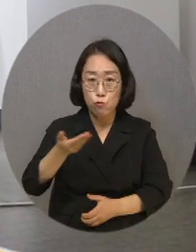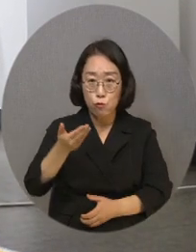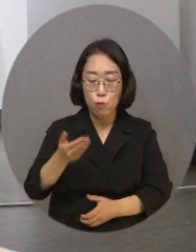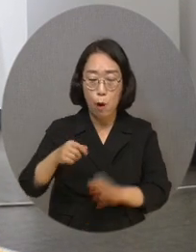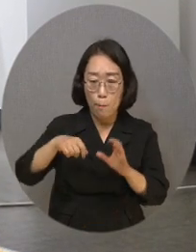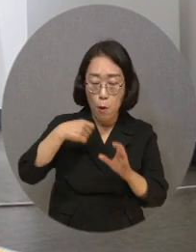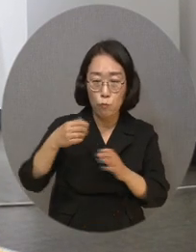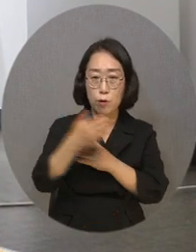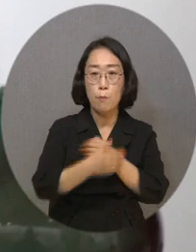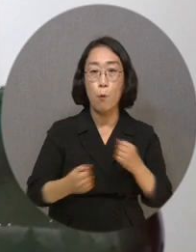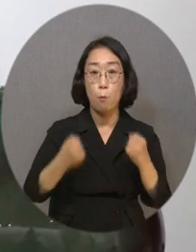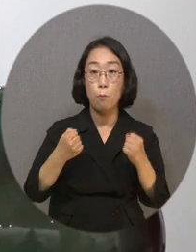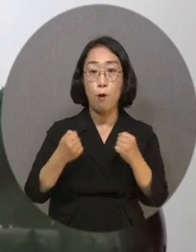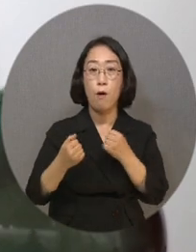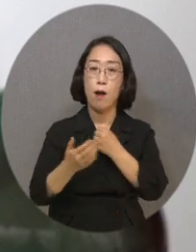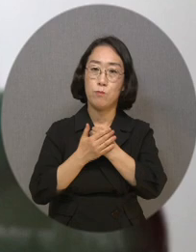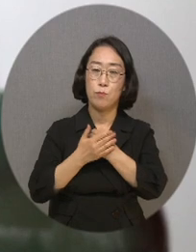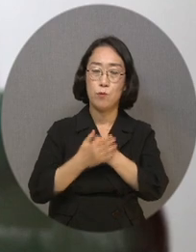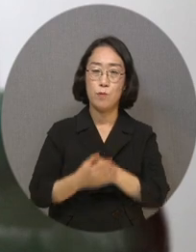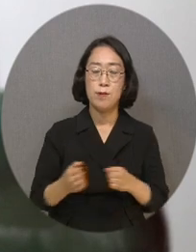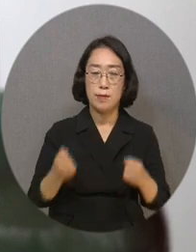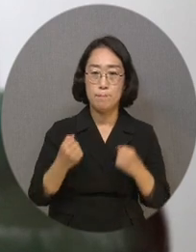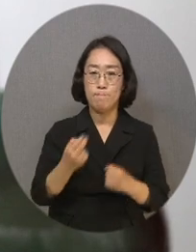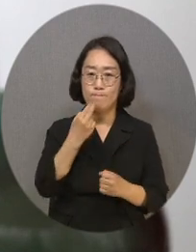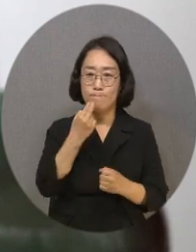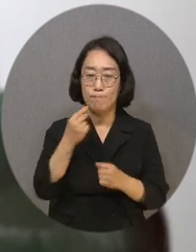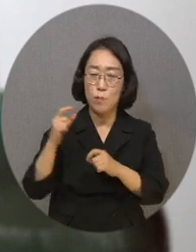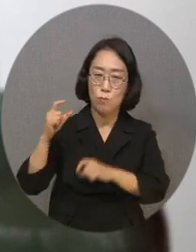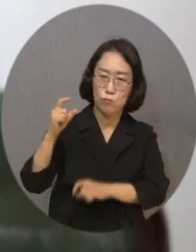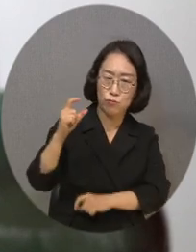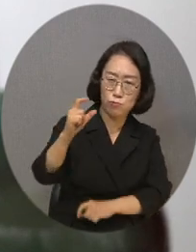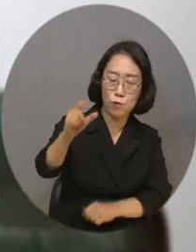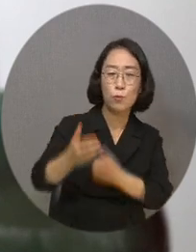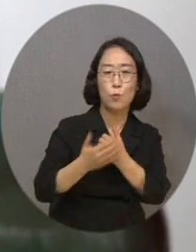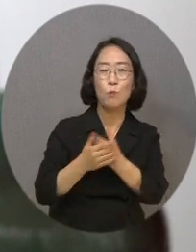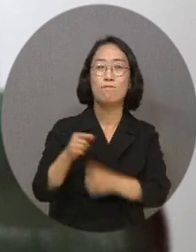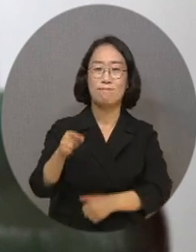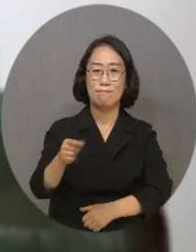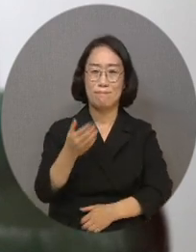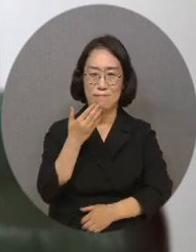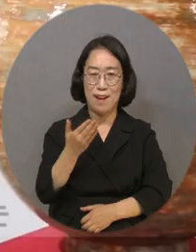건강을 유지시켜주고 기운과 생명력을 준다고 합니다.